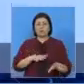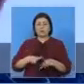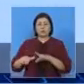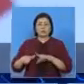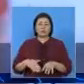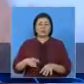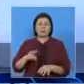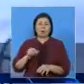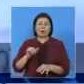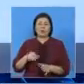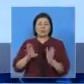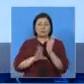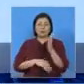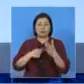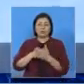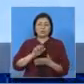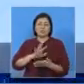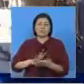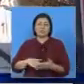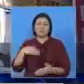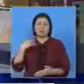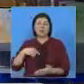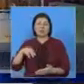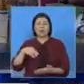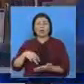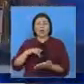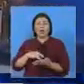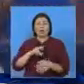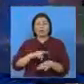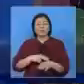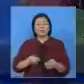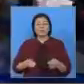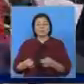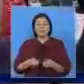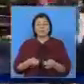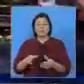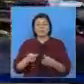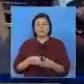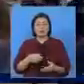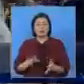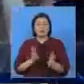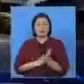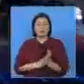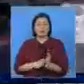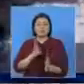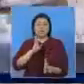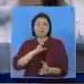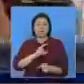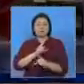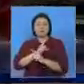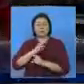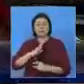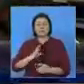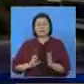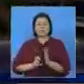маусым айының соңына дейін жалғасады. Ақтөбе қалалық полиция басқармасының дерегінше былтыр 9 әйел кісі қолынан мерт болса, биыл жыл басынан